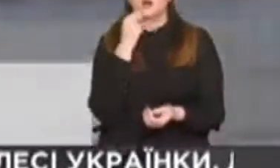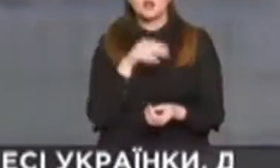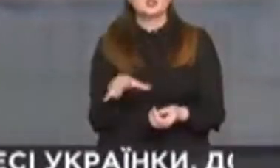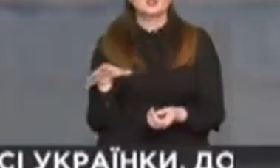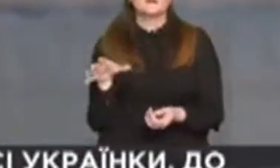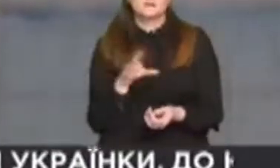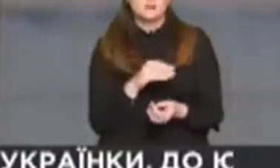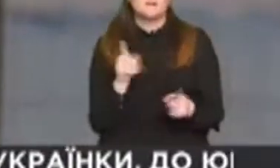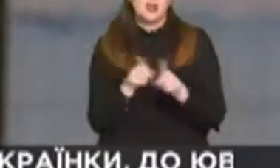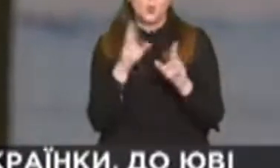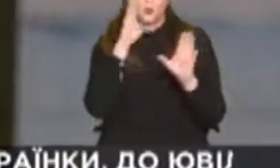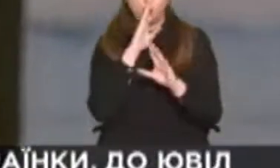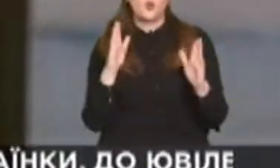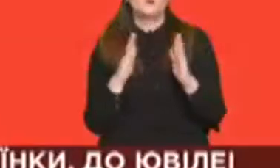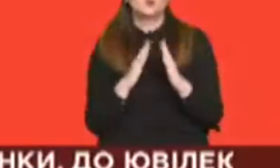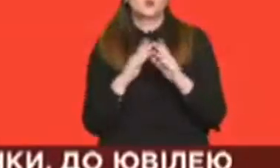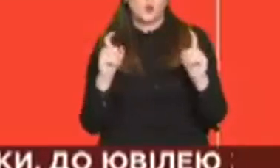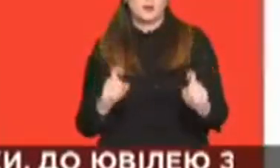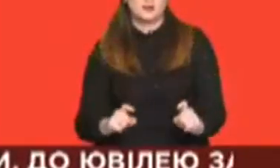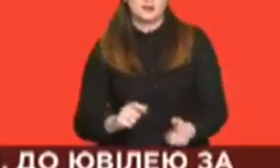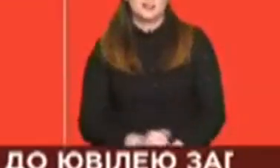таку погоду сидіти вдома.